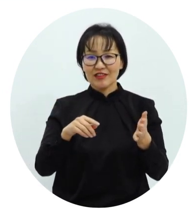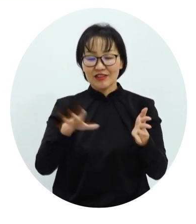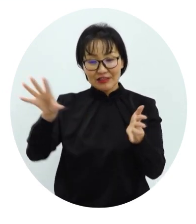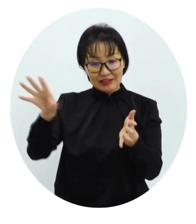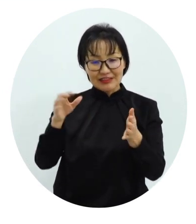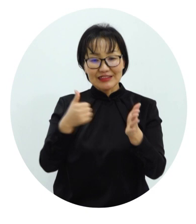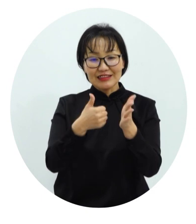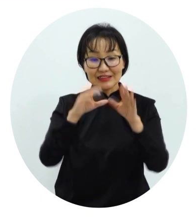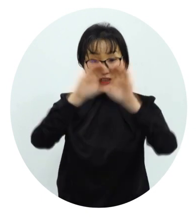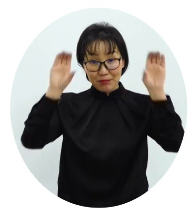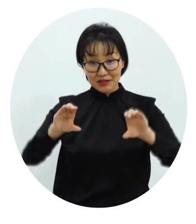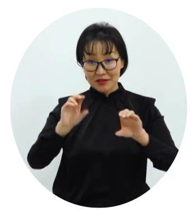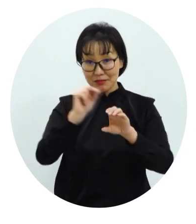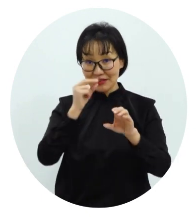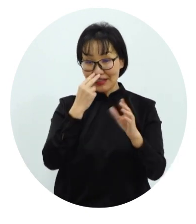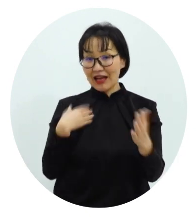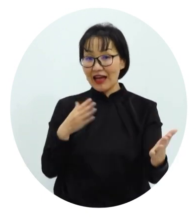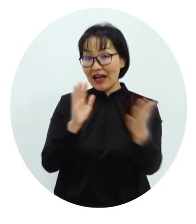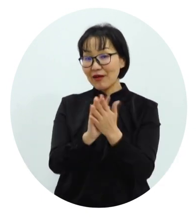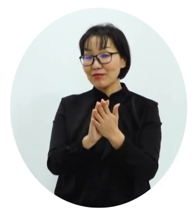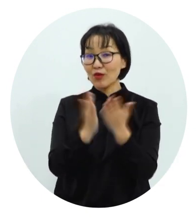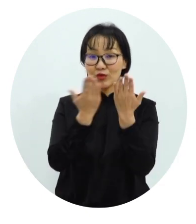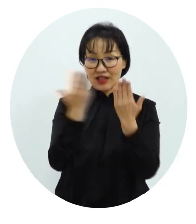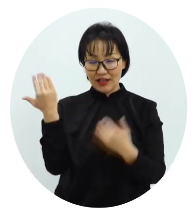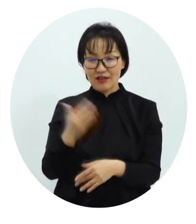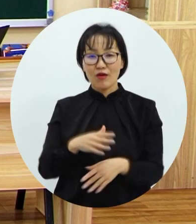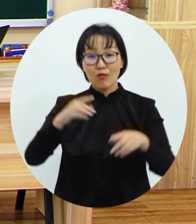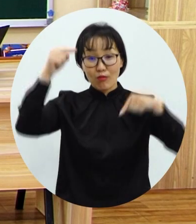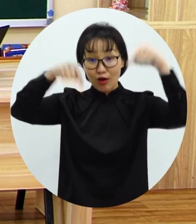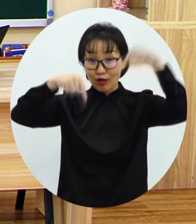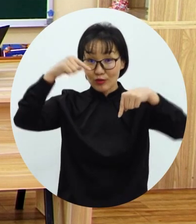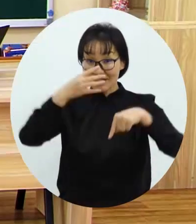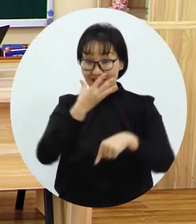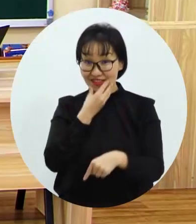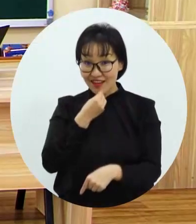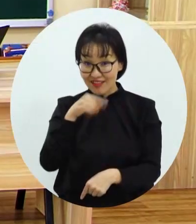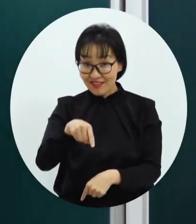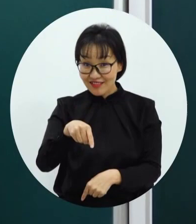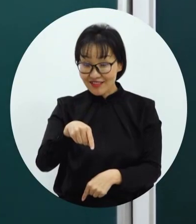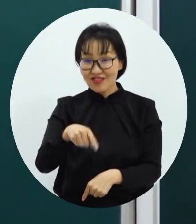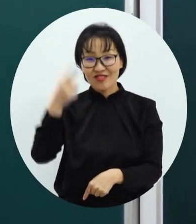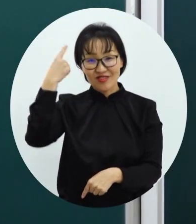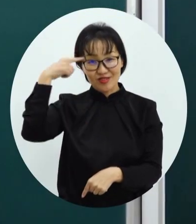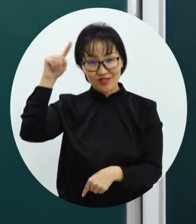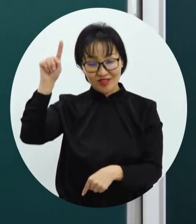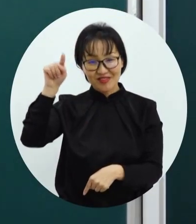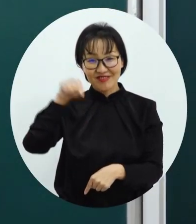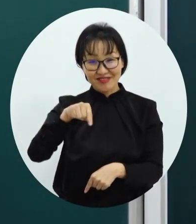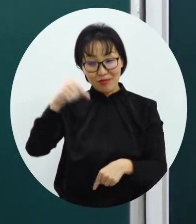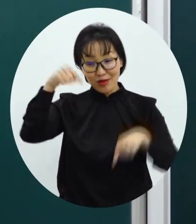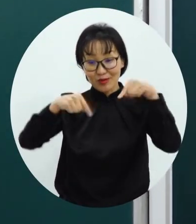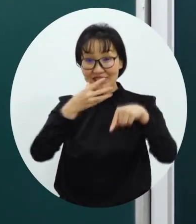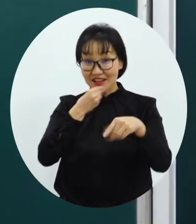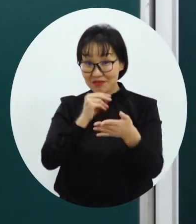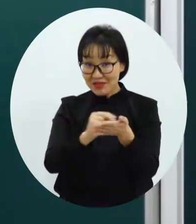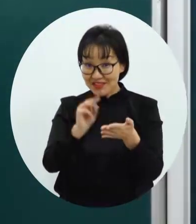Шүлгийнхэн 4 бадгийг багш нь үзүүлсэн байна. Бороо тусах сайхан юм байна. Зохиолч манд бороо тусах нь сайхан